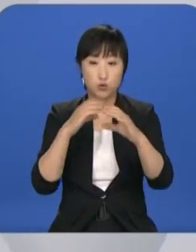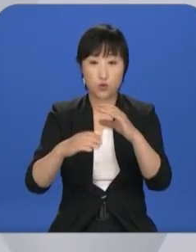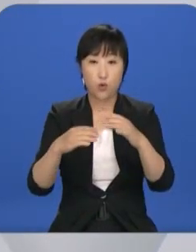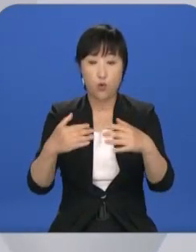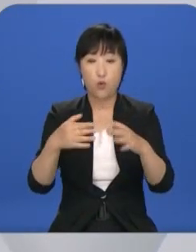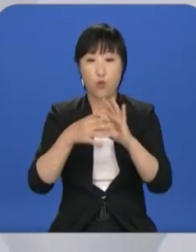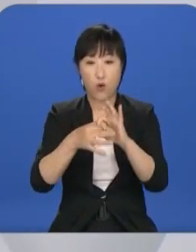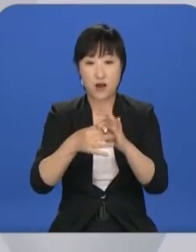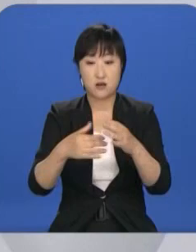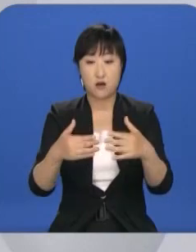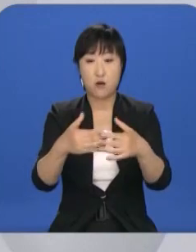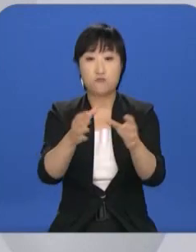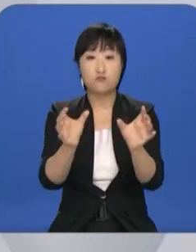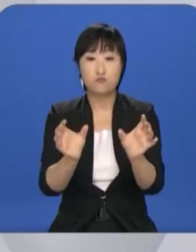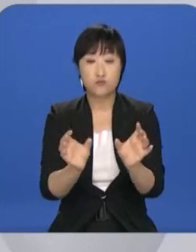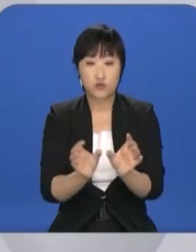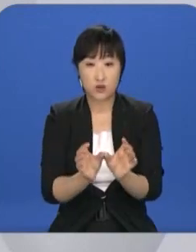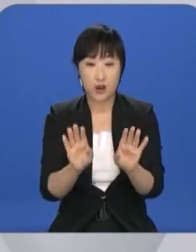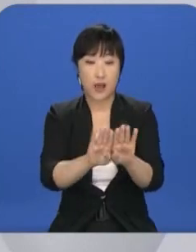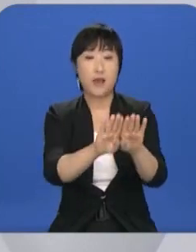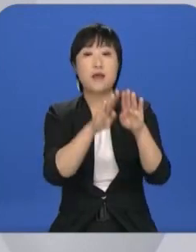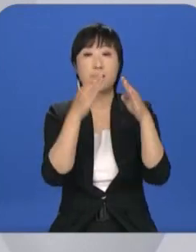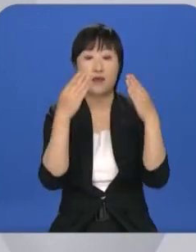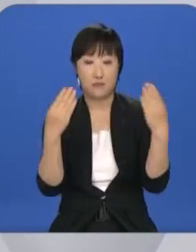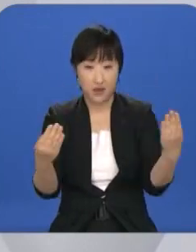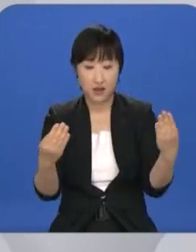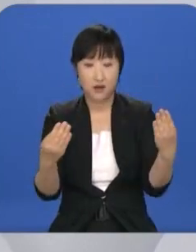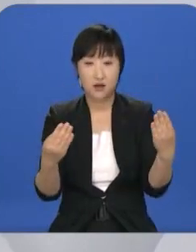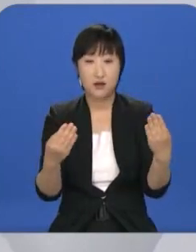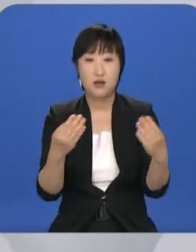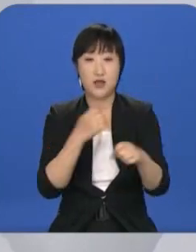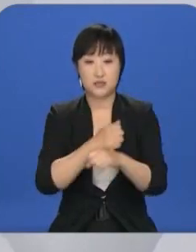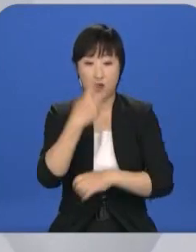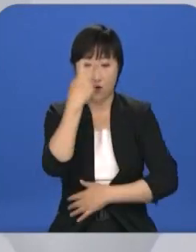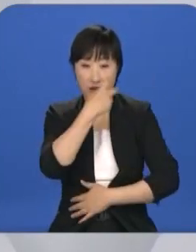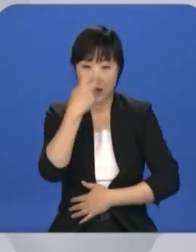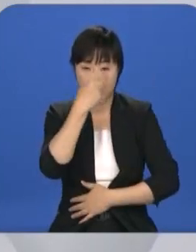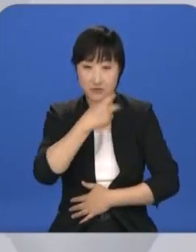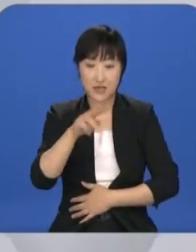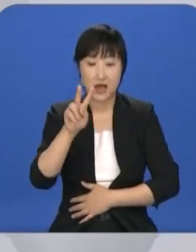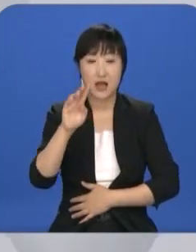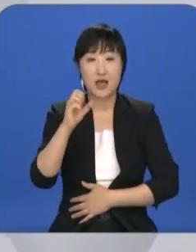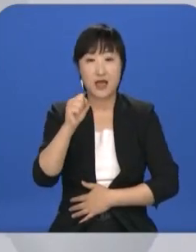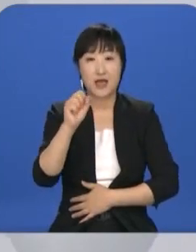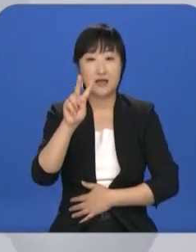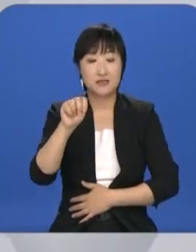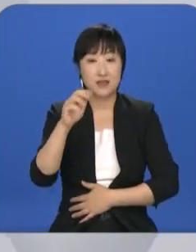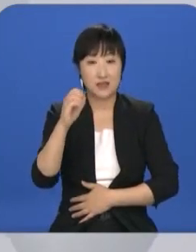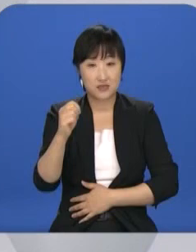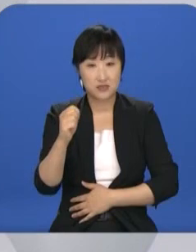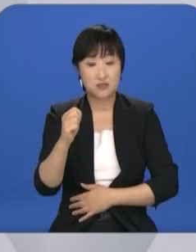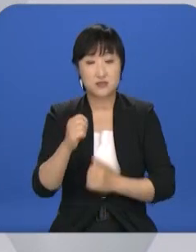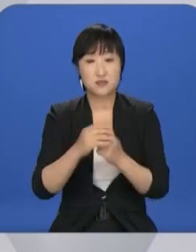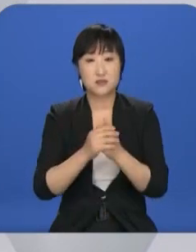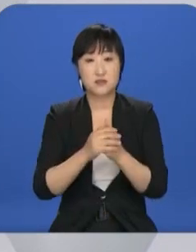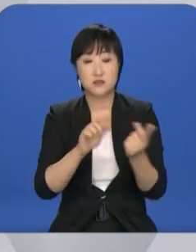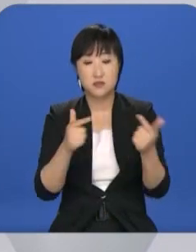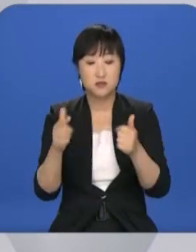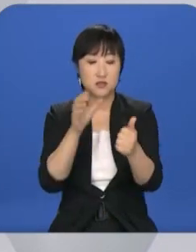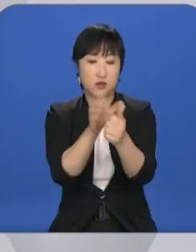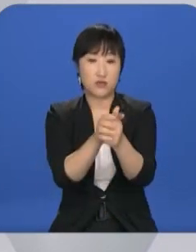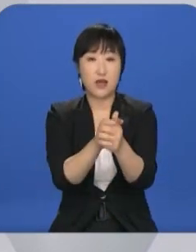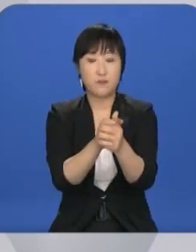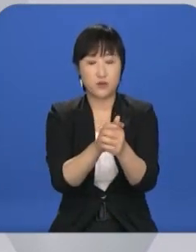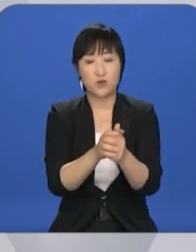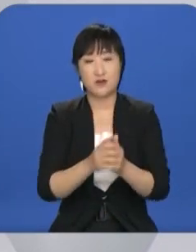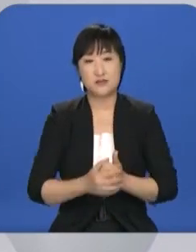관련 부서를 개방형 직위로 공모를 해서 감사 SNS 소통 대협력 업무를